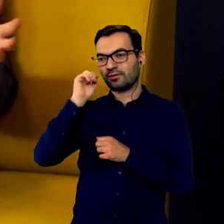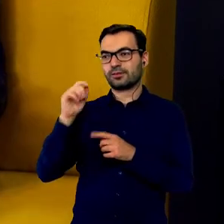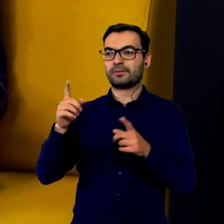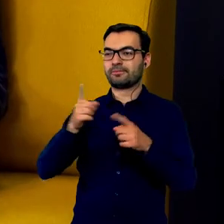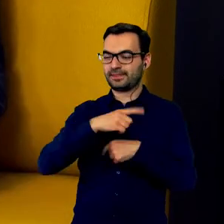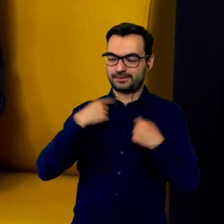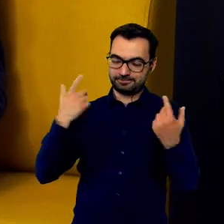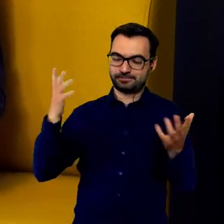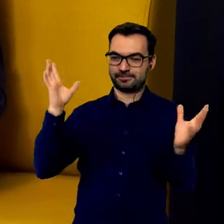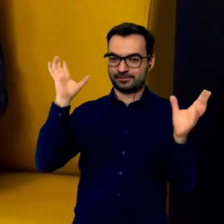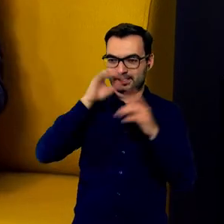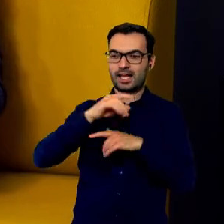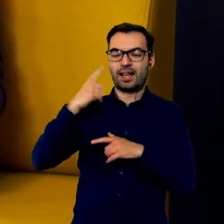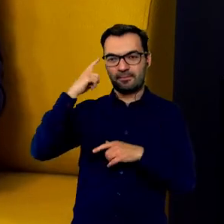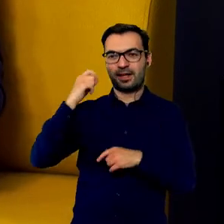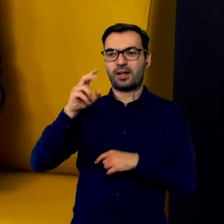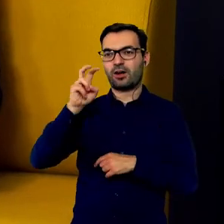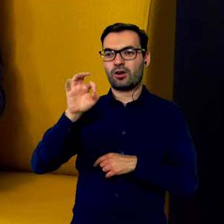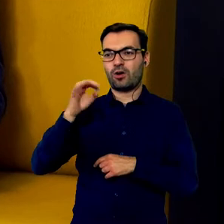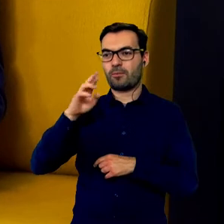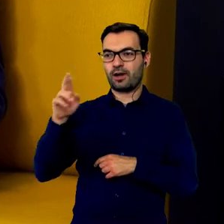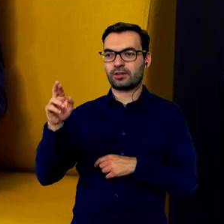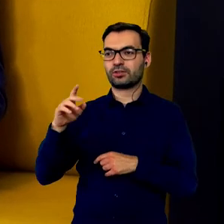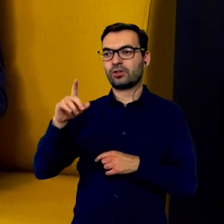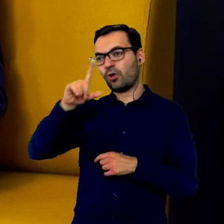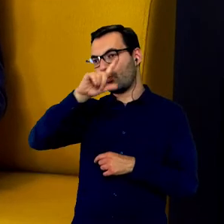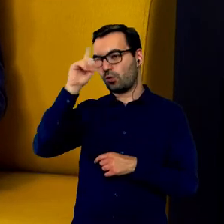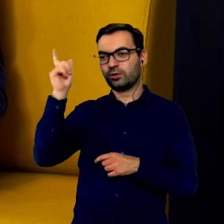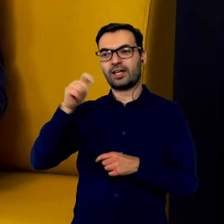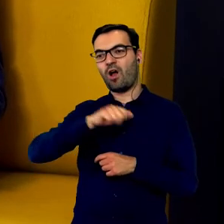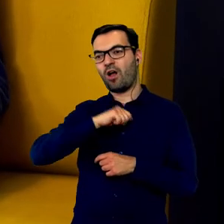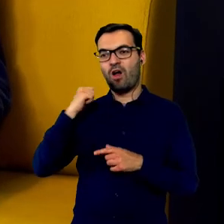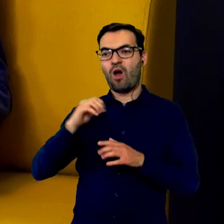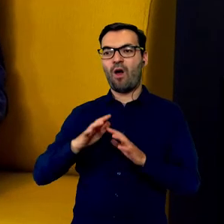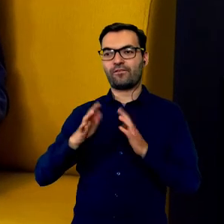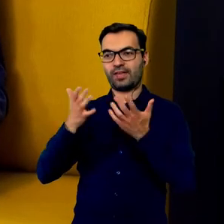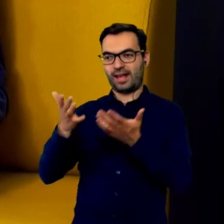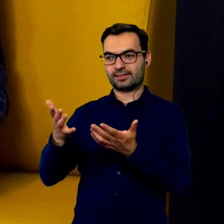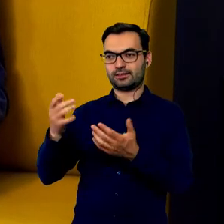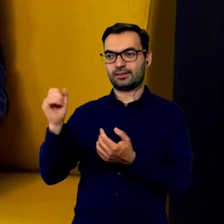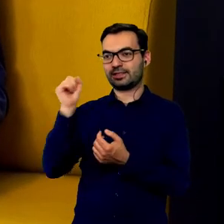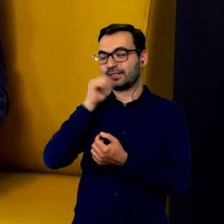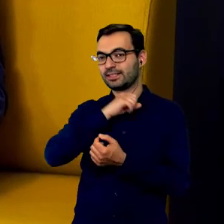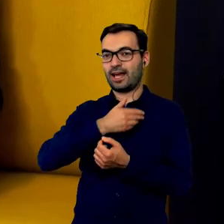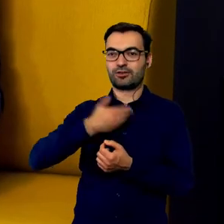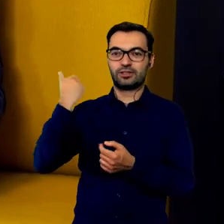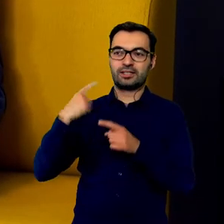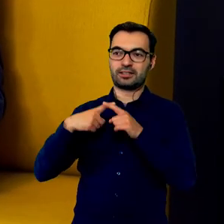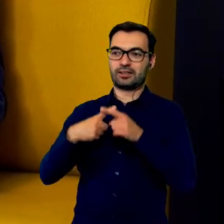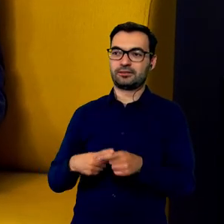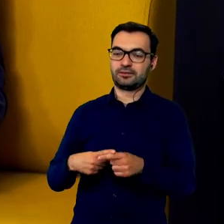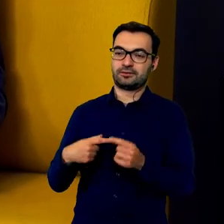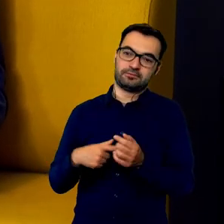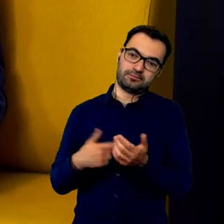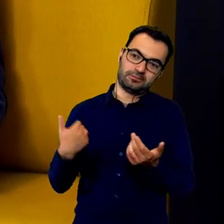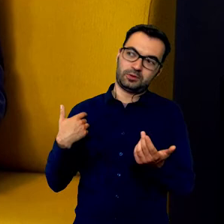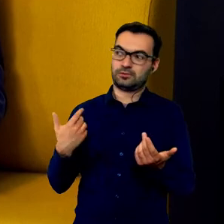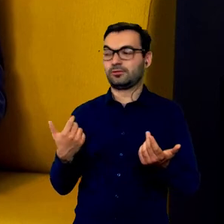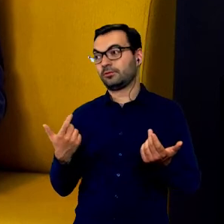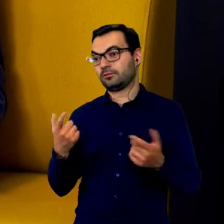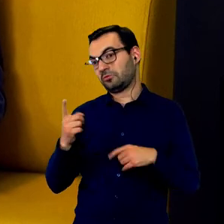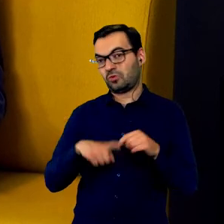chociaż znamy Homera, że składanie ofiar z ludzi w starożytnej Grecji, to była no,